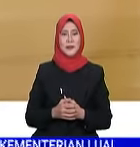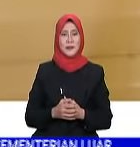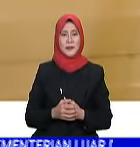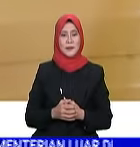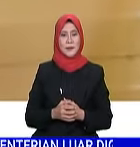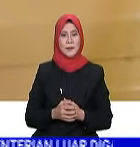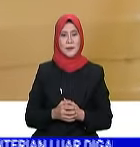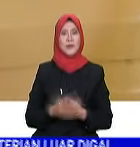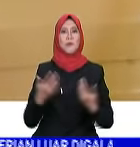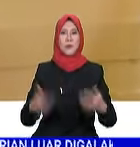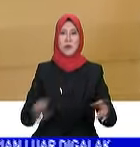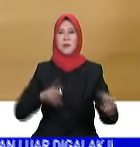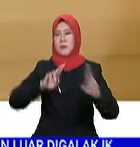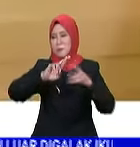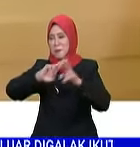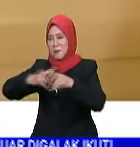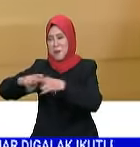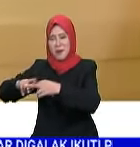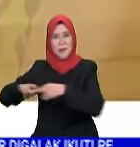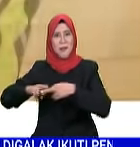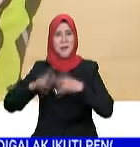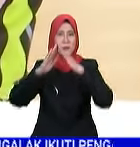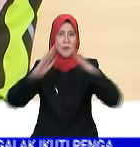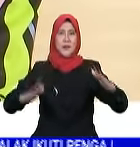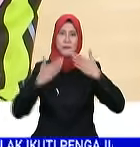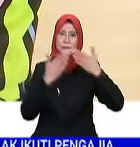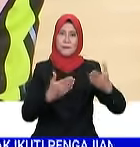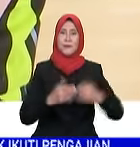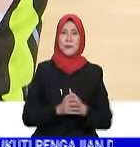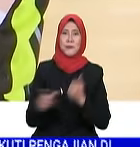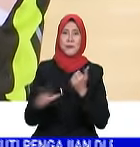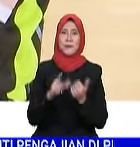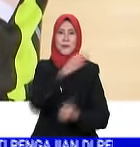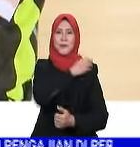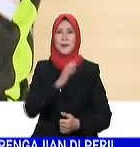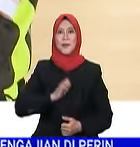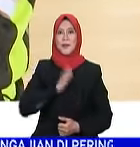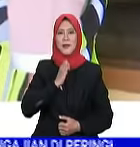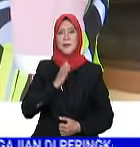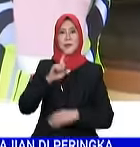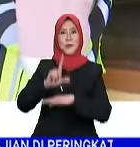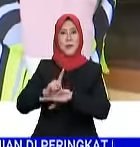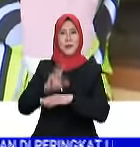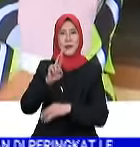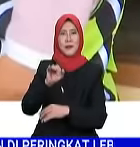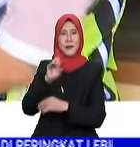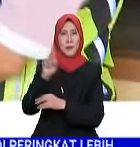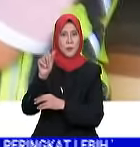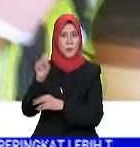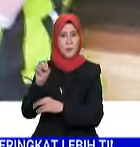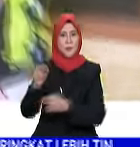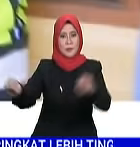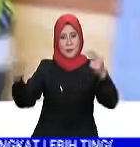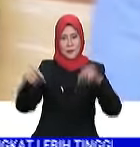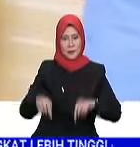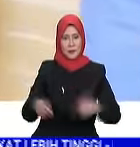sudah dikendalikan sudah kan. Terima kasih. Timbalan Ketua Pegawai Eksekutif Perbadanan Labuan Ridwan Muhammad Ismail